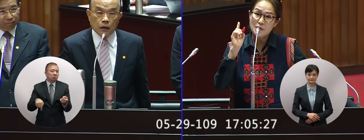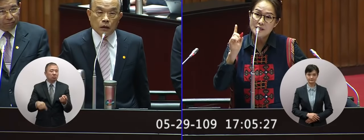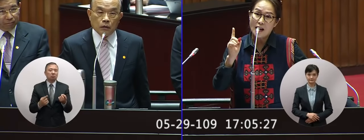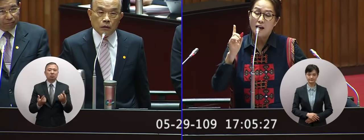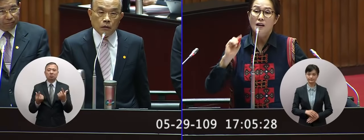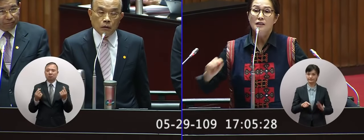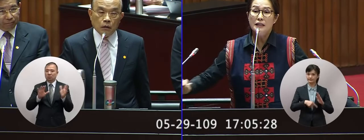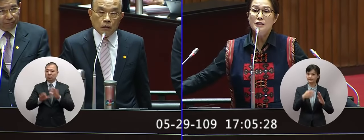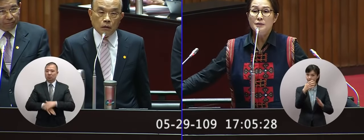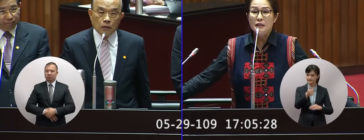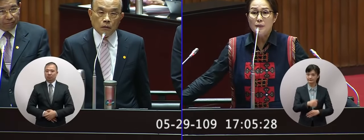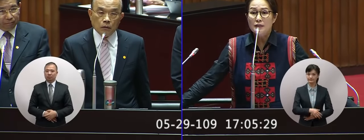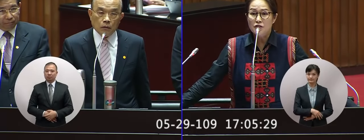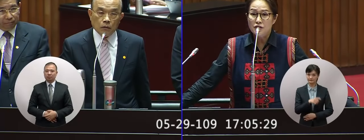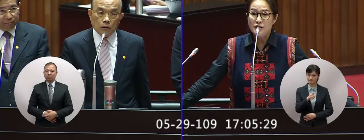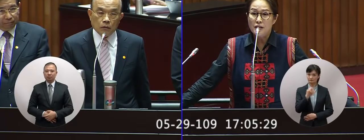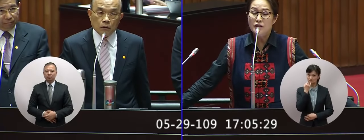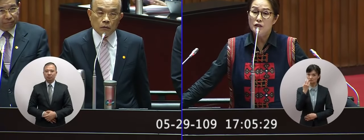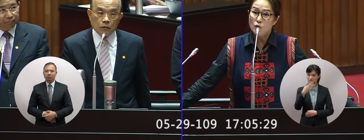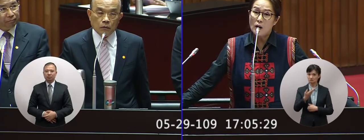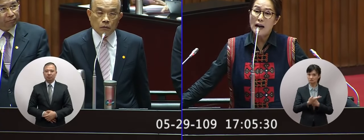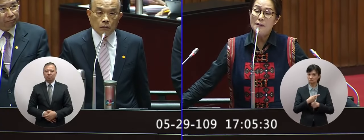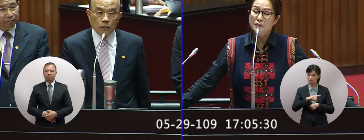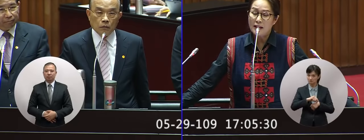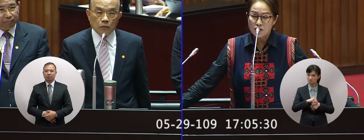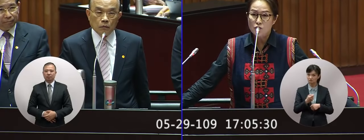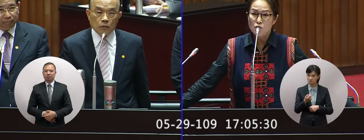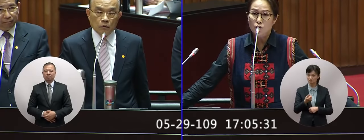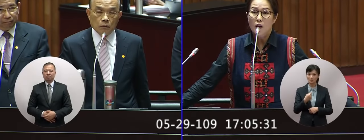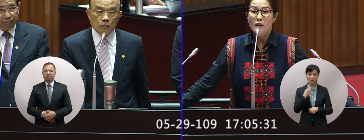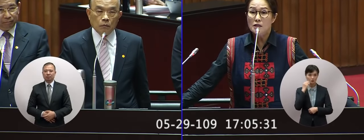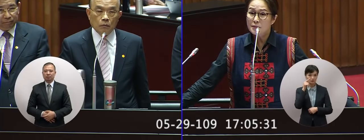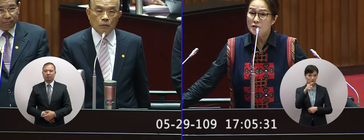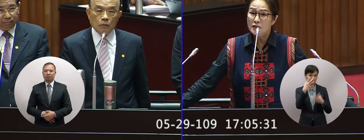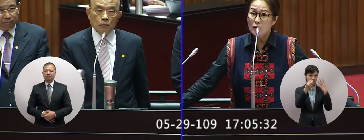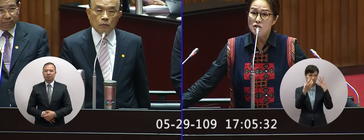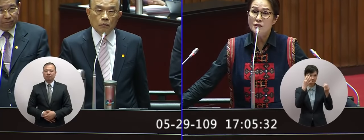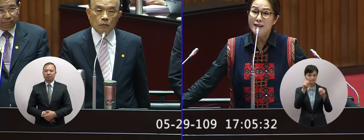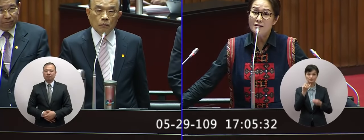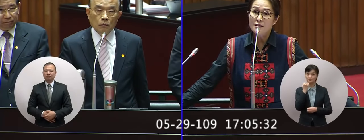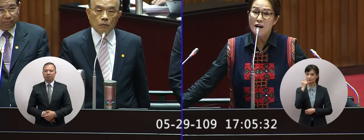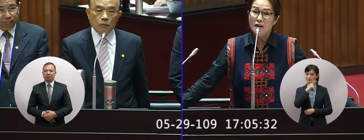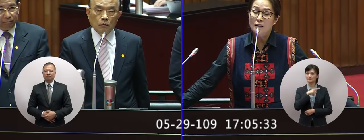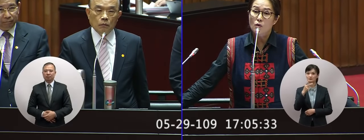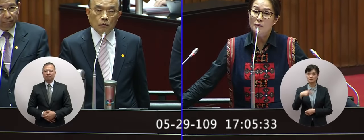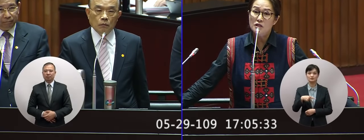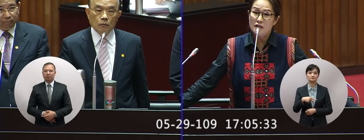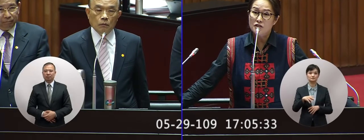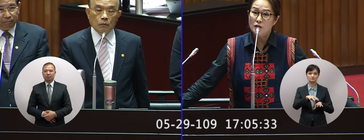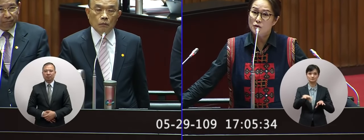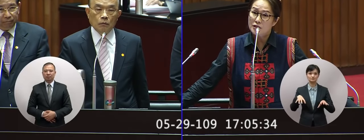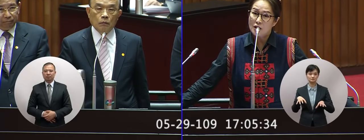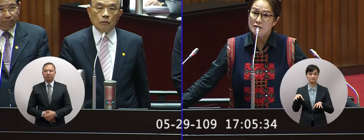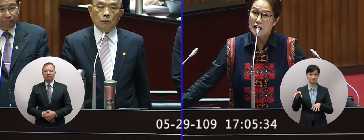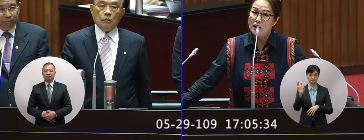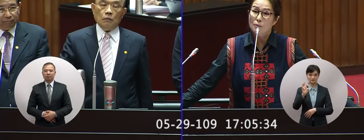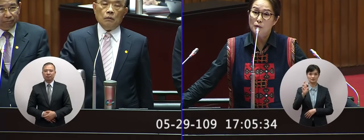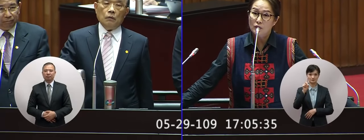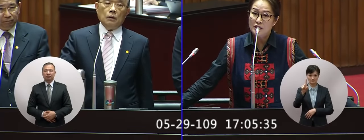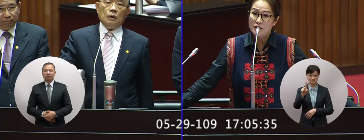院长，院长，您是不是给我一点时间？你如果还不太清楚，是不是邀集32个我们实验小